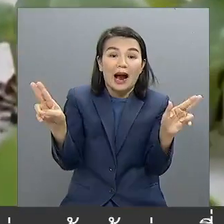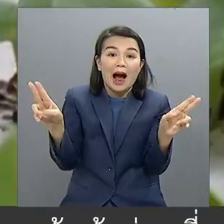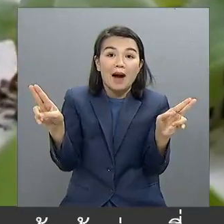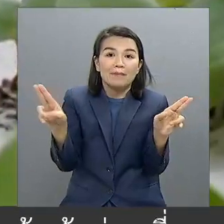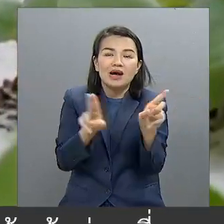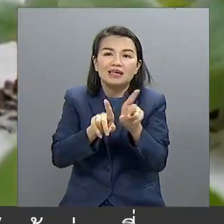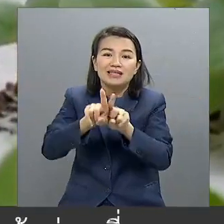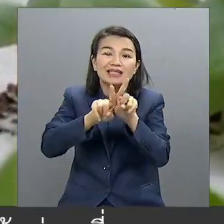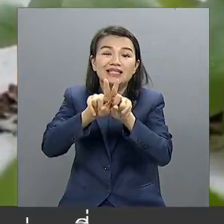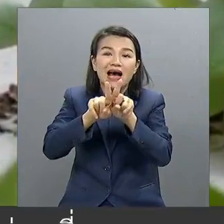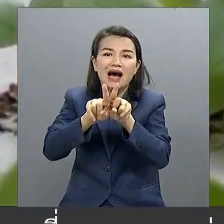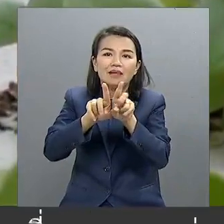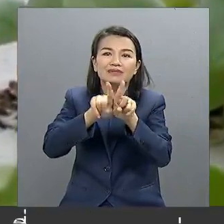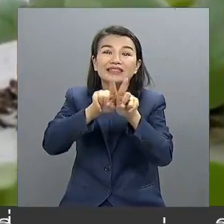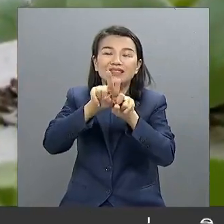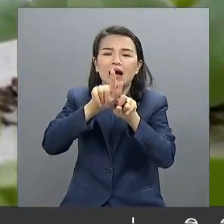ยเจบ